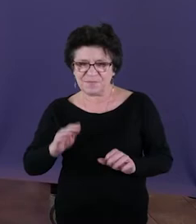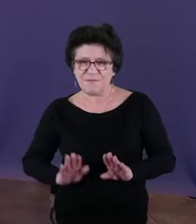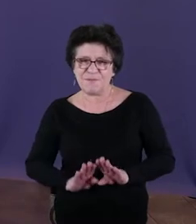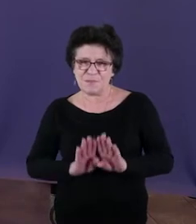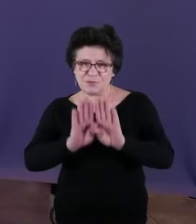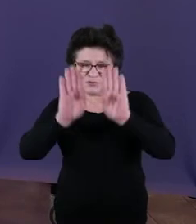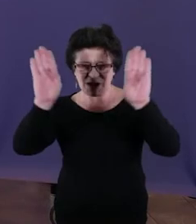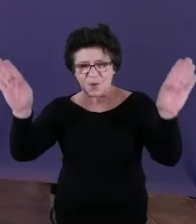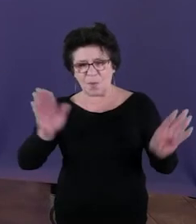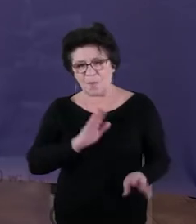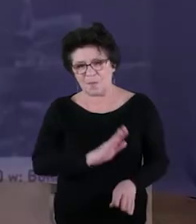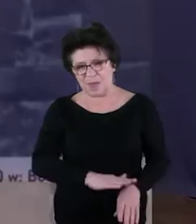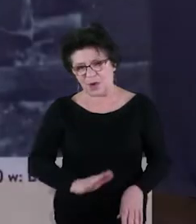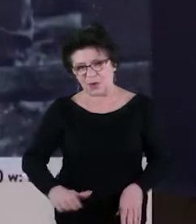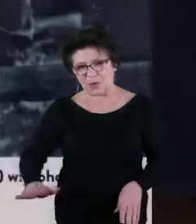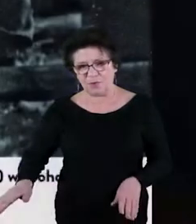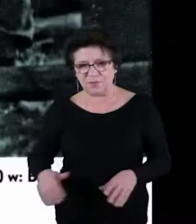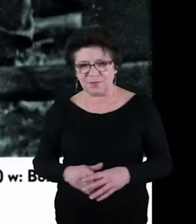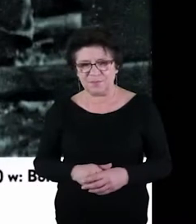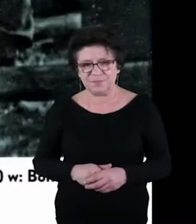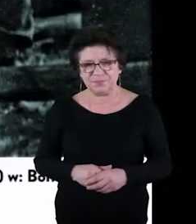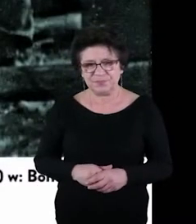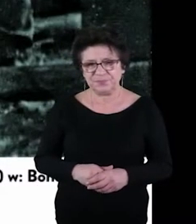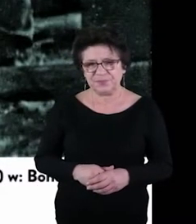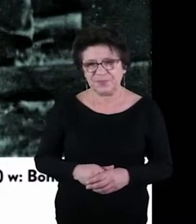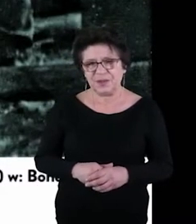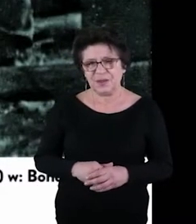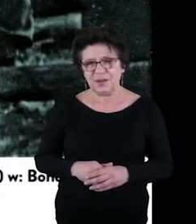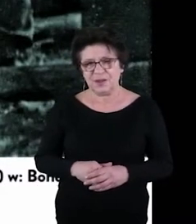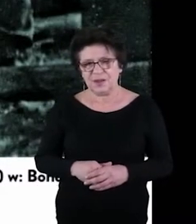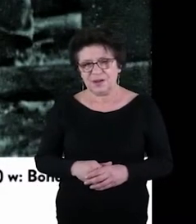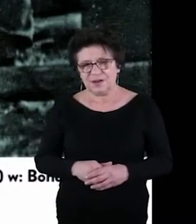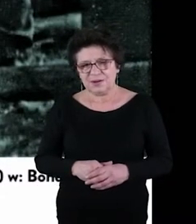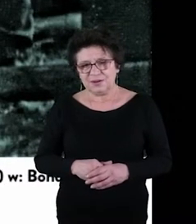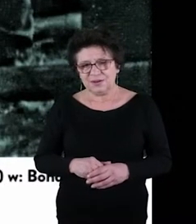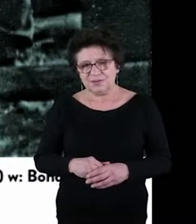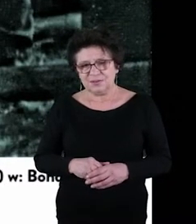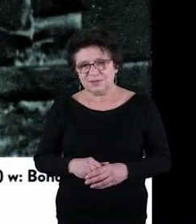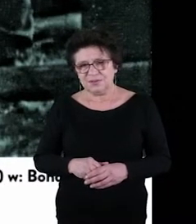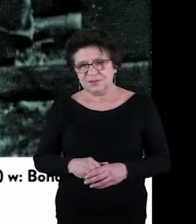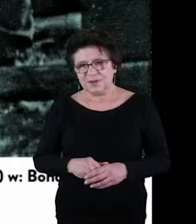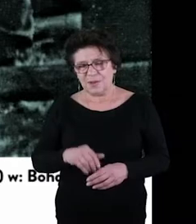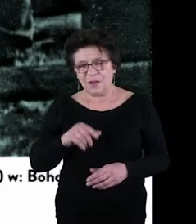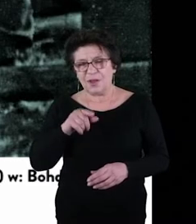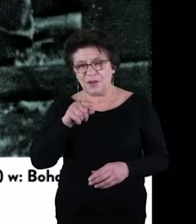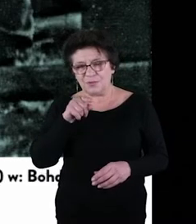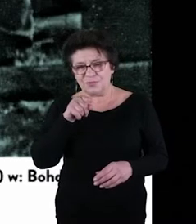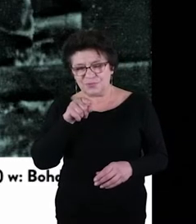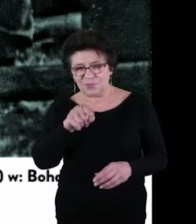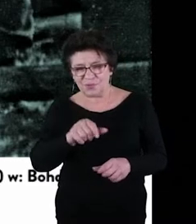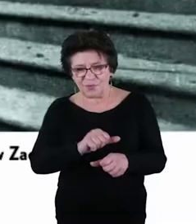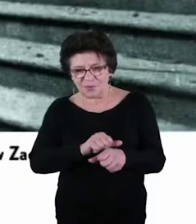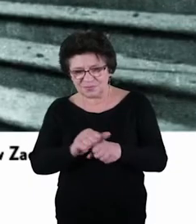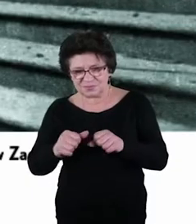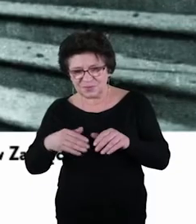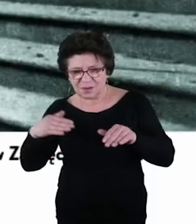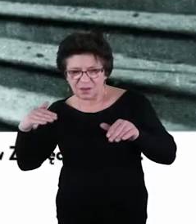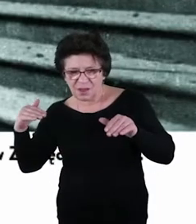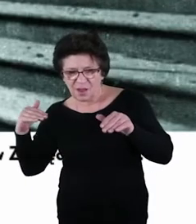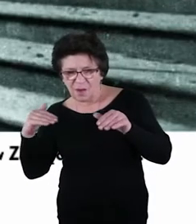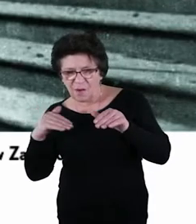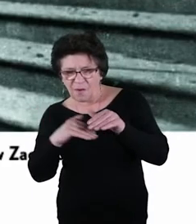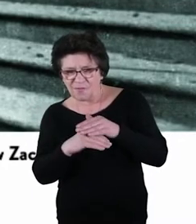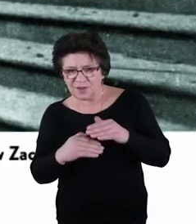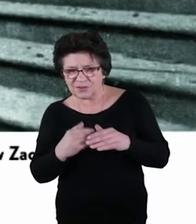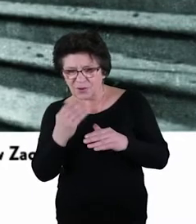wrażenie to zapraszam To jest ten taki w którym właśnie był przechowywany w Lublinie w czasie kiedy miał niby być w